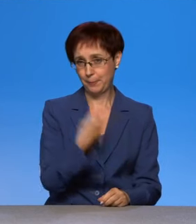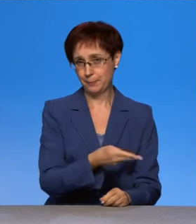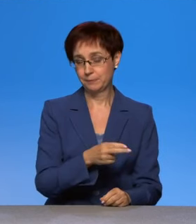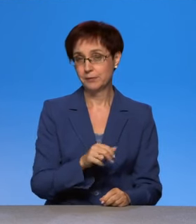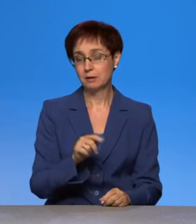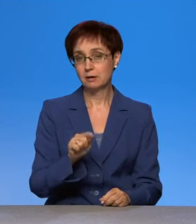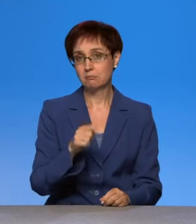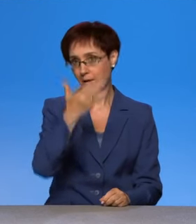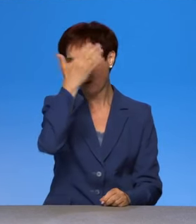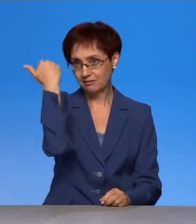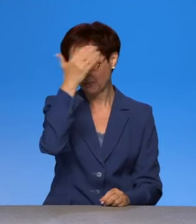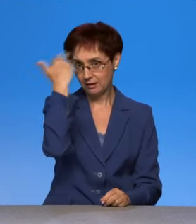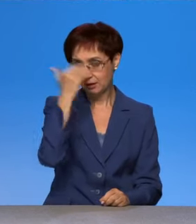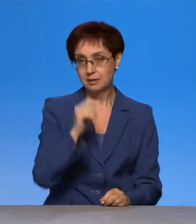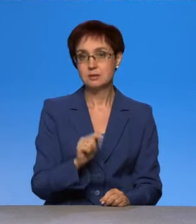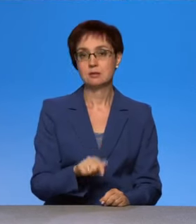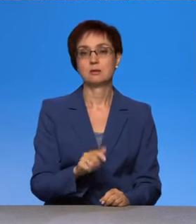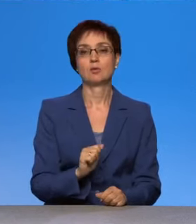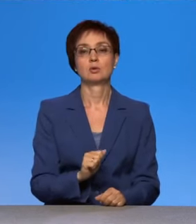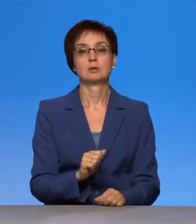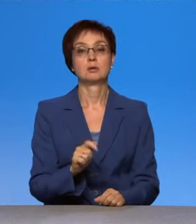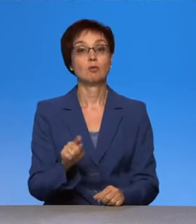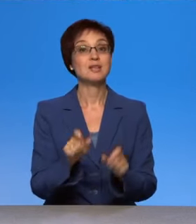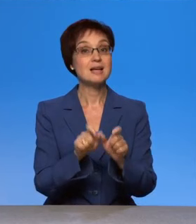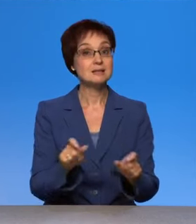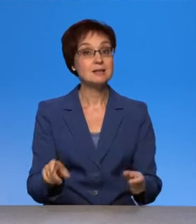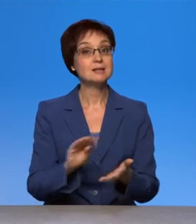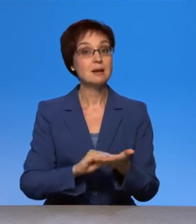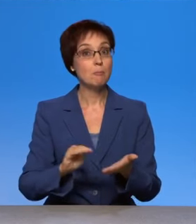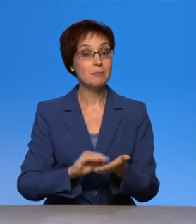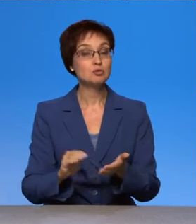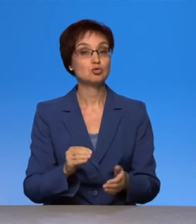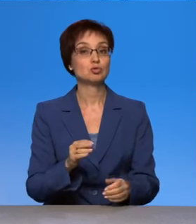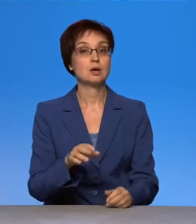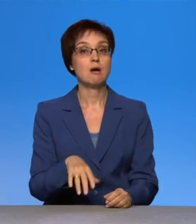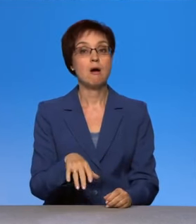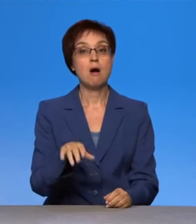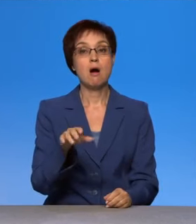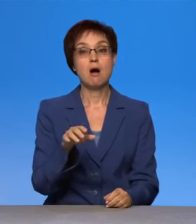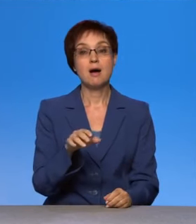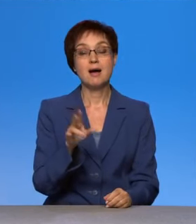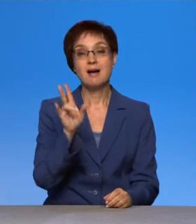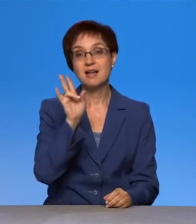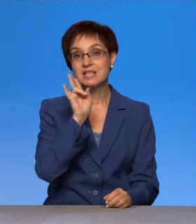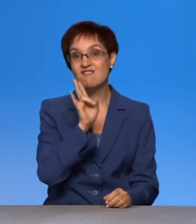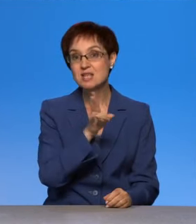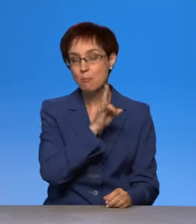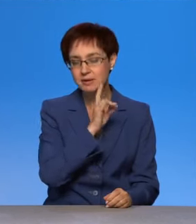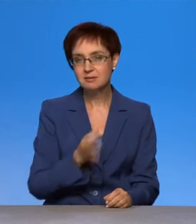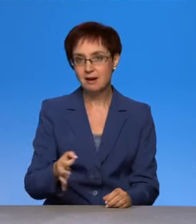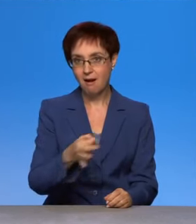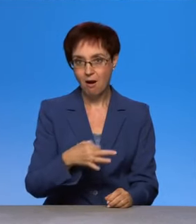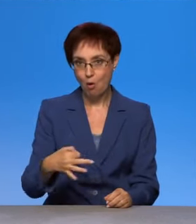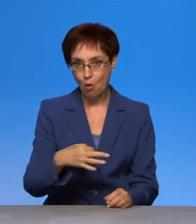По факту, да. Ну, то есть того, что нам зритель пишет, Новосибирская область, на селе зубнолога нет уж 10, а вы психолога. Вы есть два мира, два